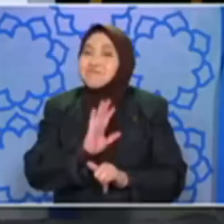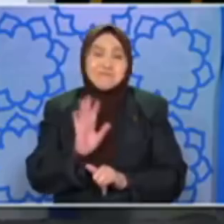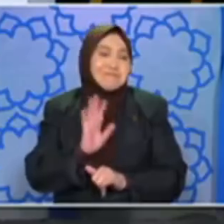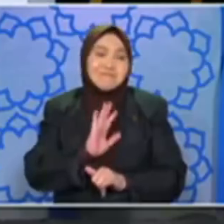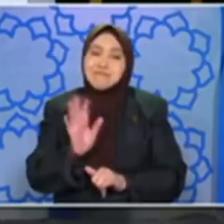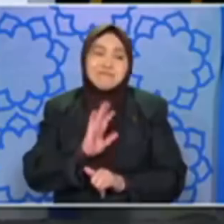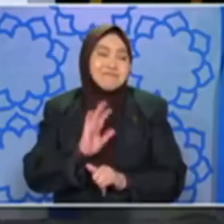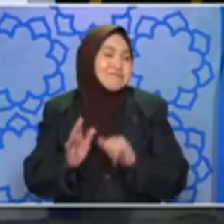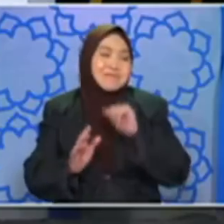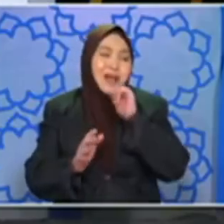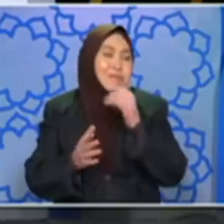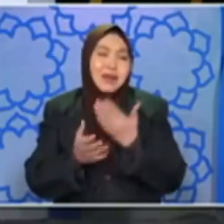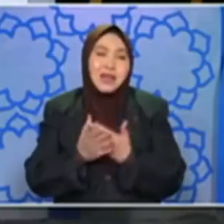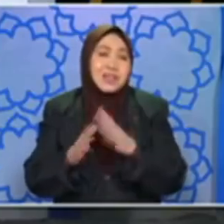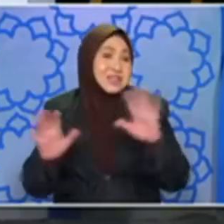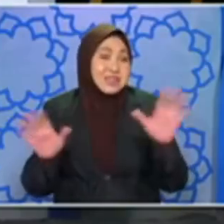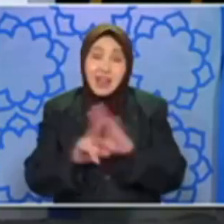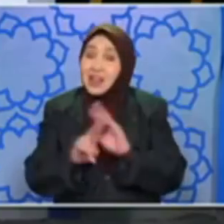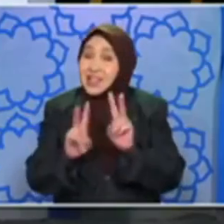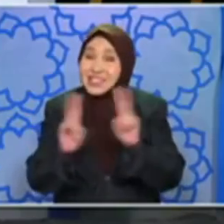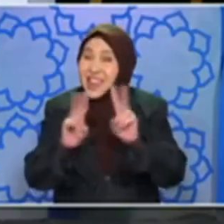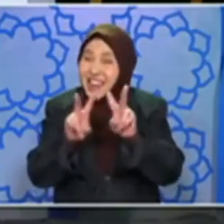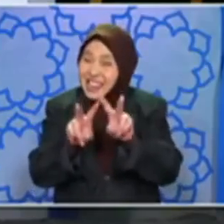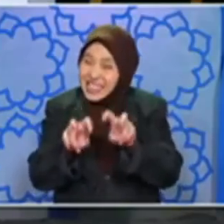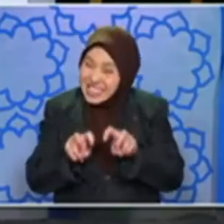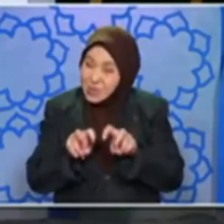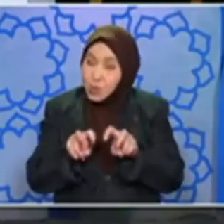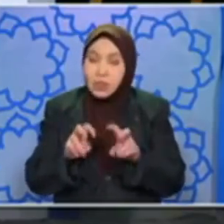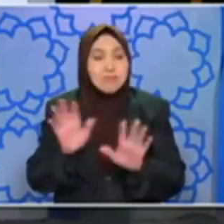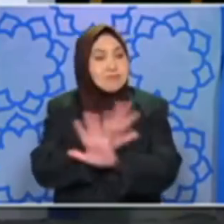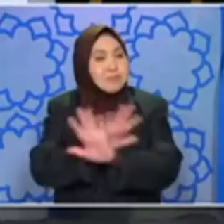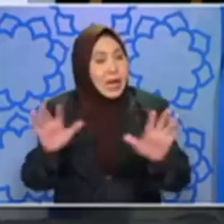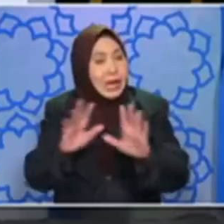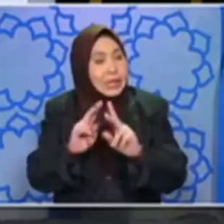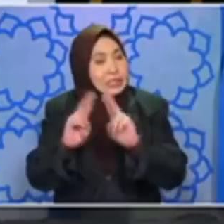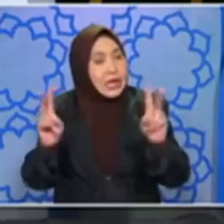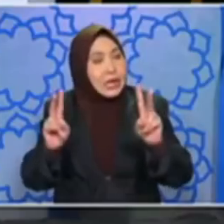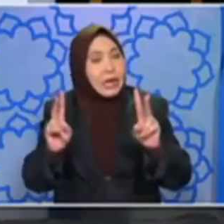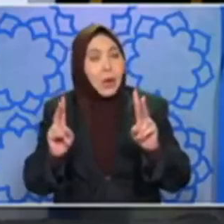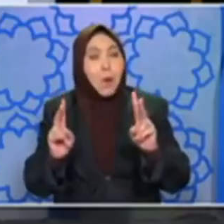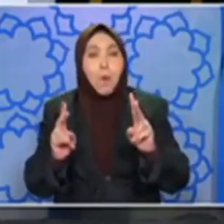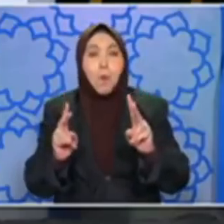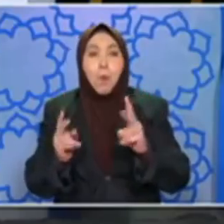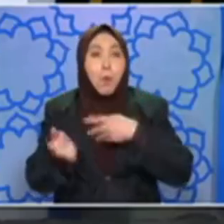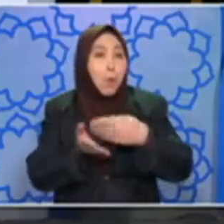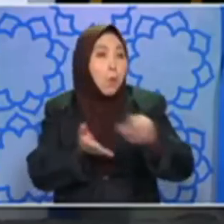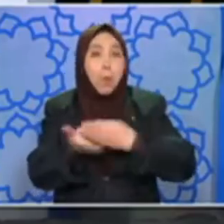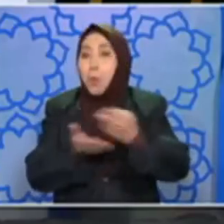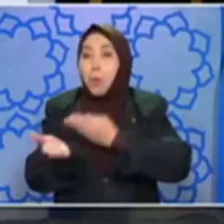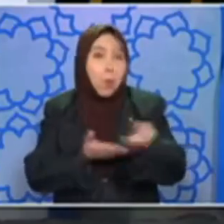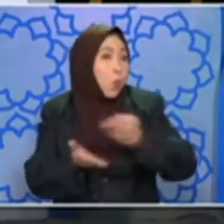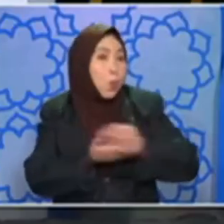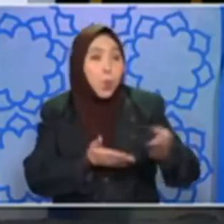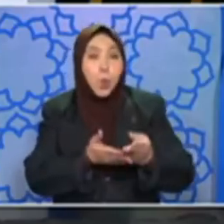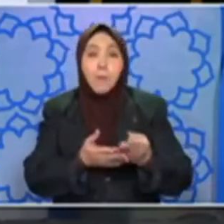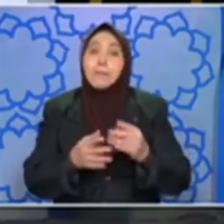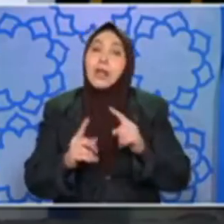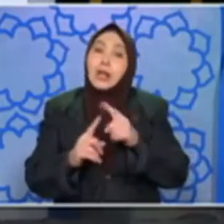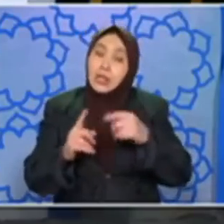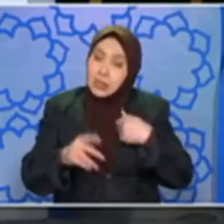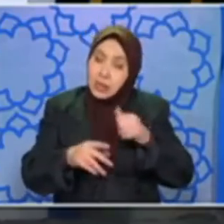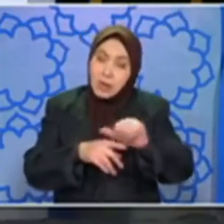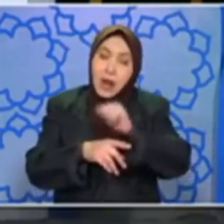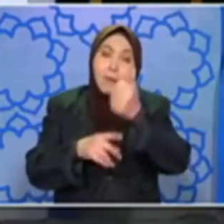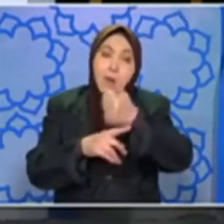Allah tegur, jangan terlampau kedekut, jangan terlampau boros ketika kita beramal dalam hidup,